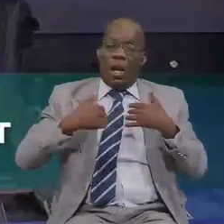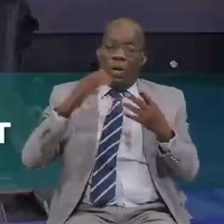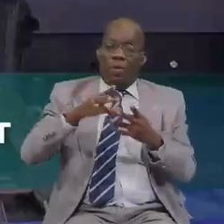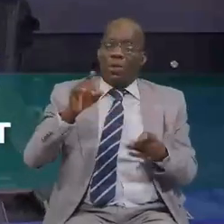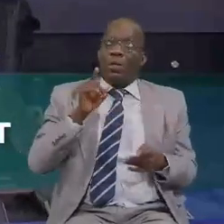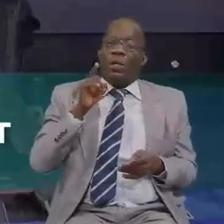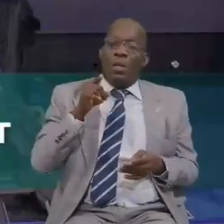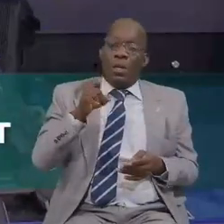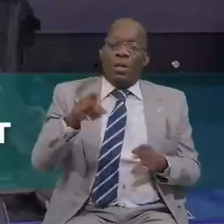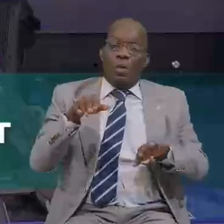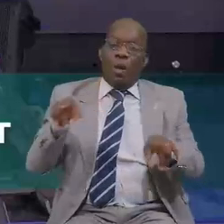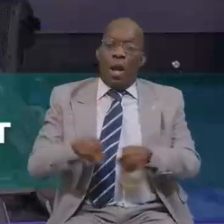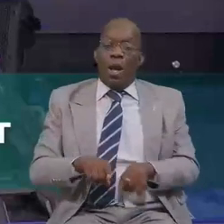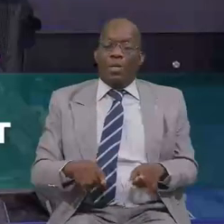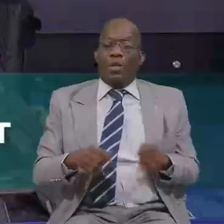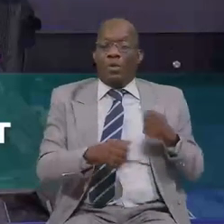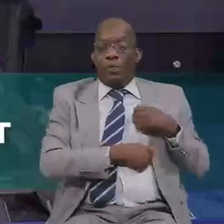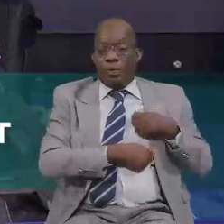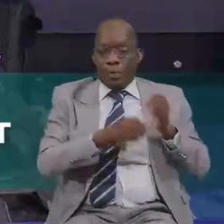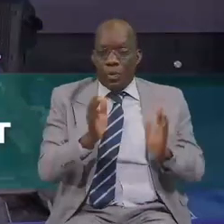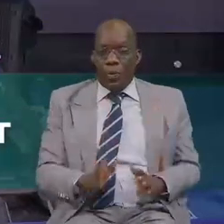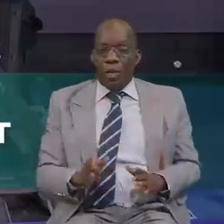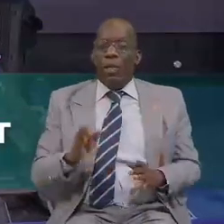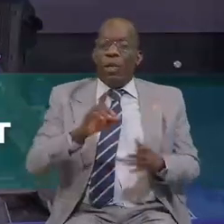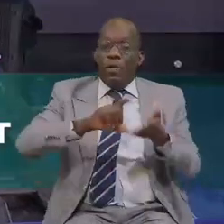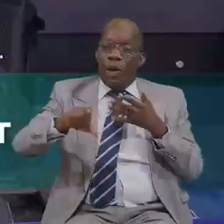Verset 5 dit, « Et l'athlète n'est pas couronné